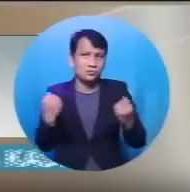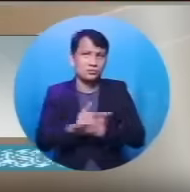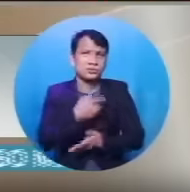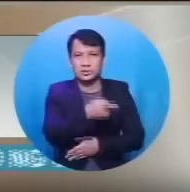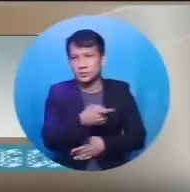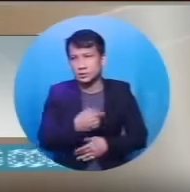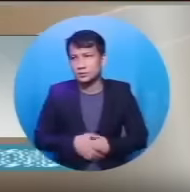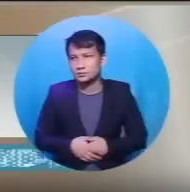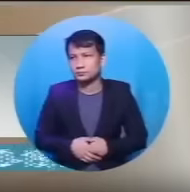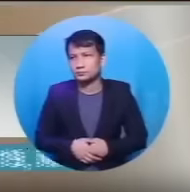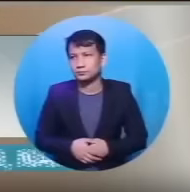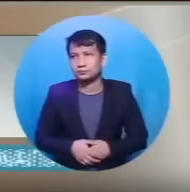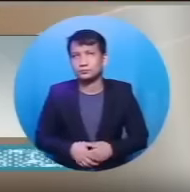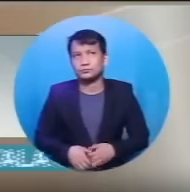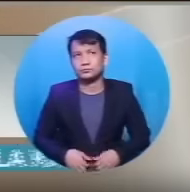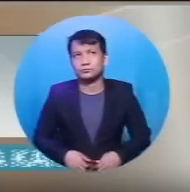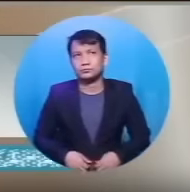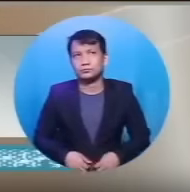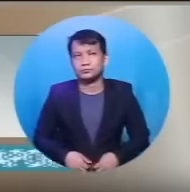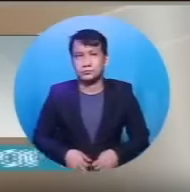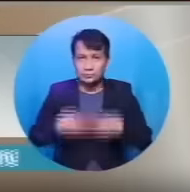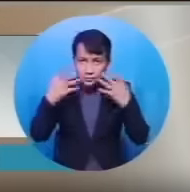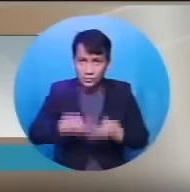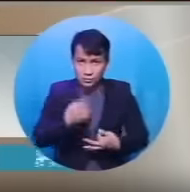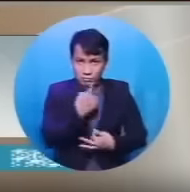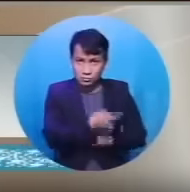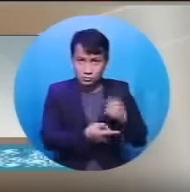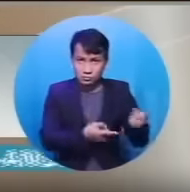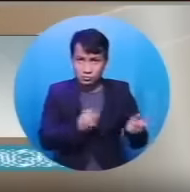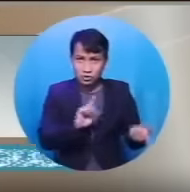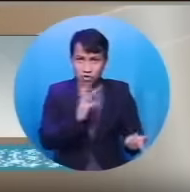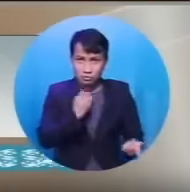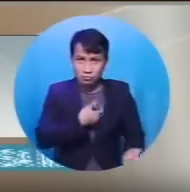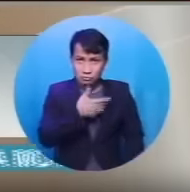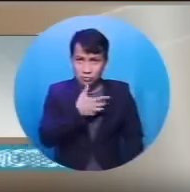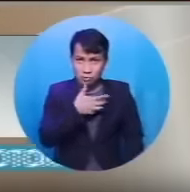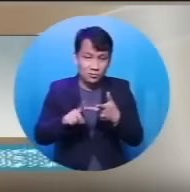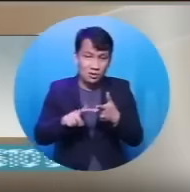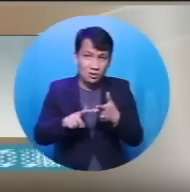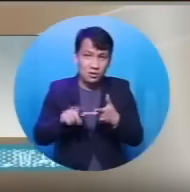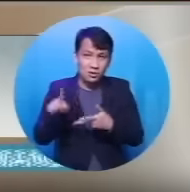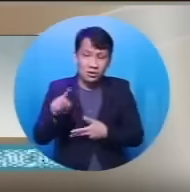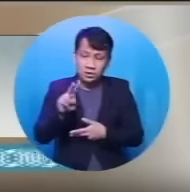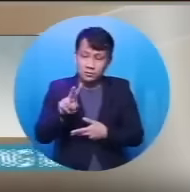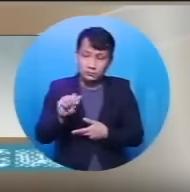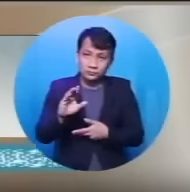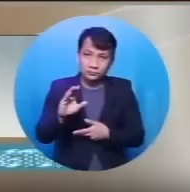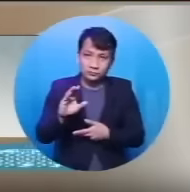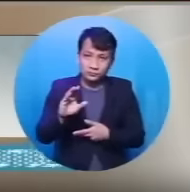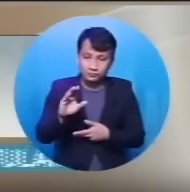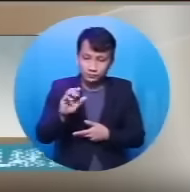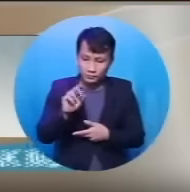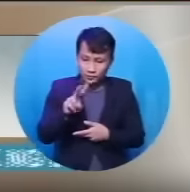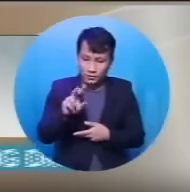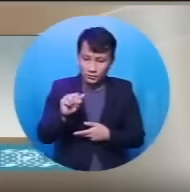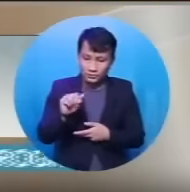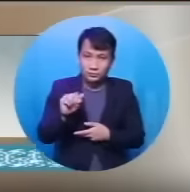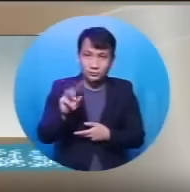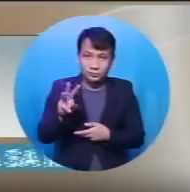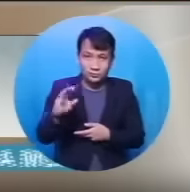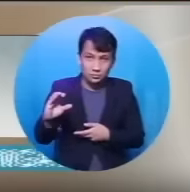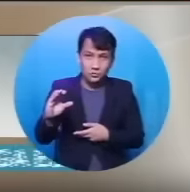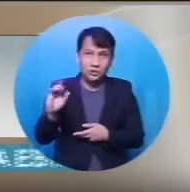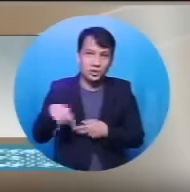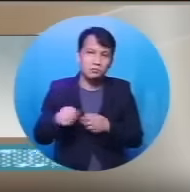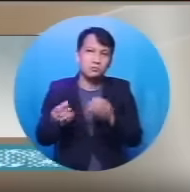ka duwag ka ang n desisyon para SAO is yung nanay tatay mo si another 3 to si years din kapag na-convict